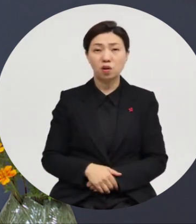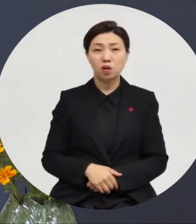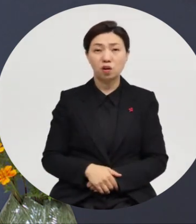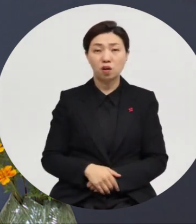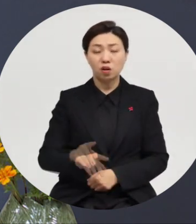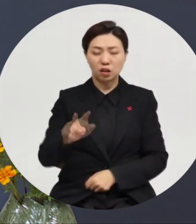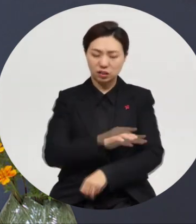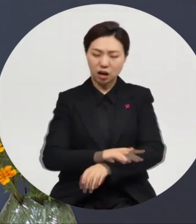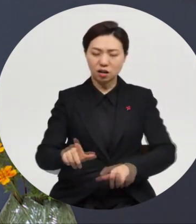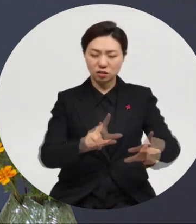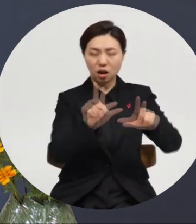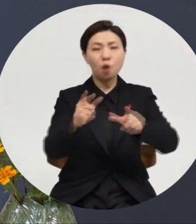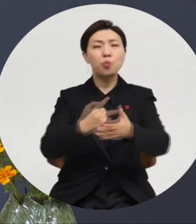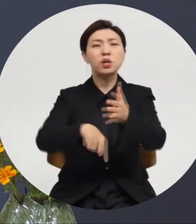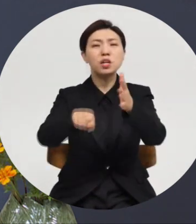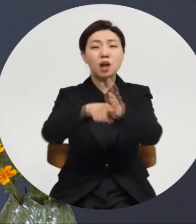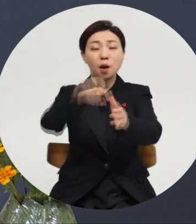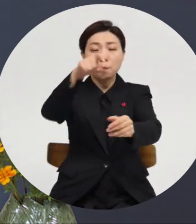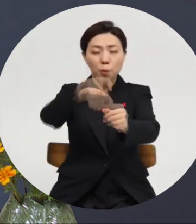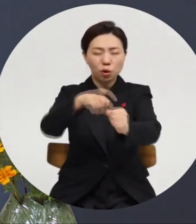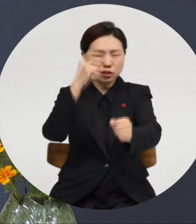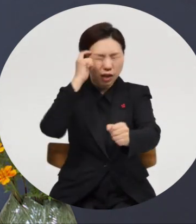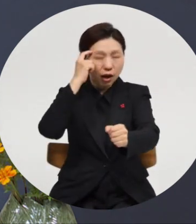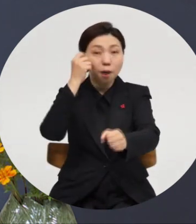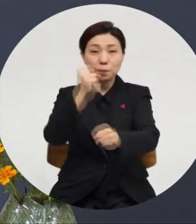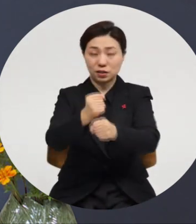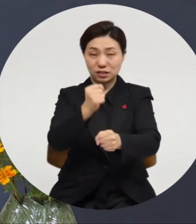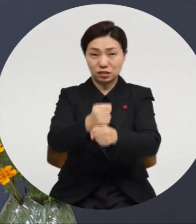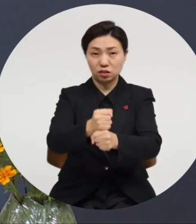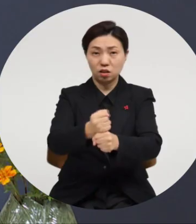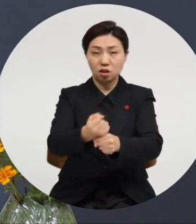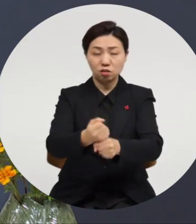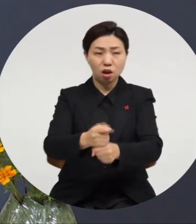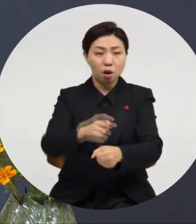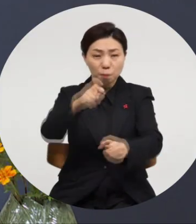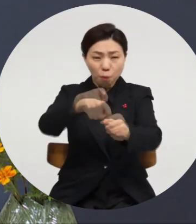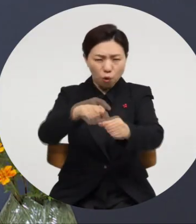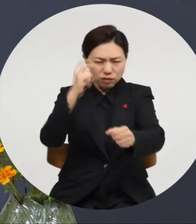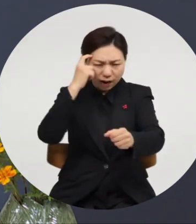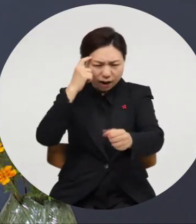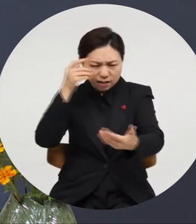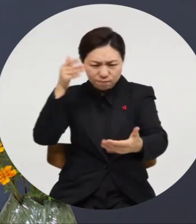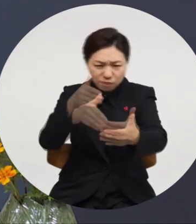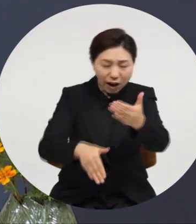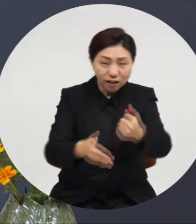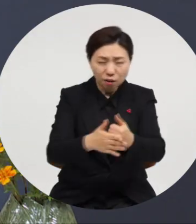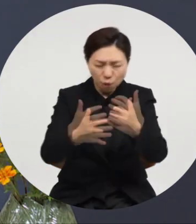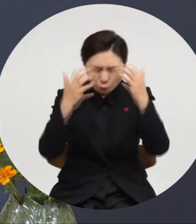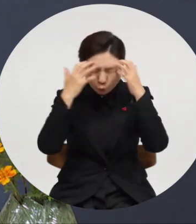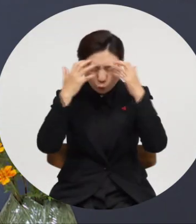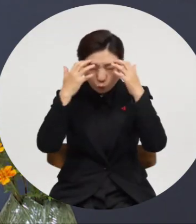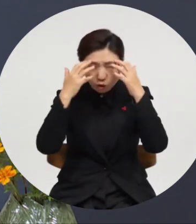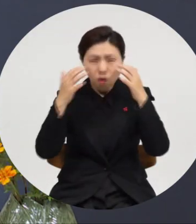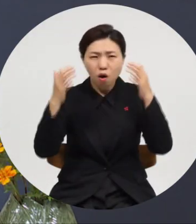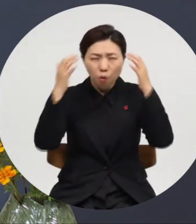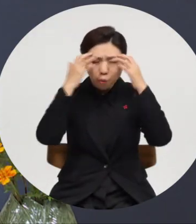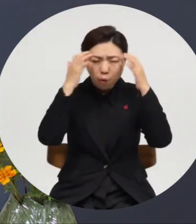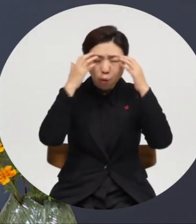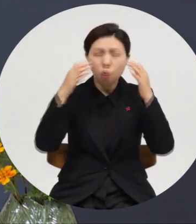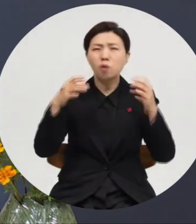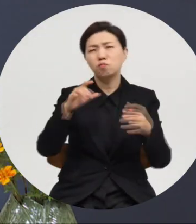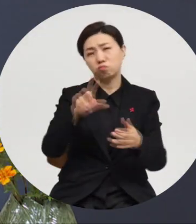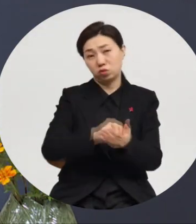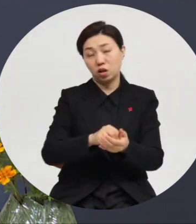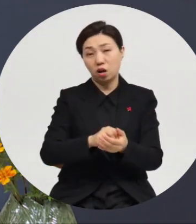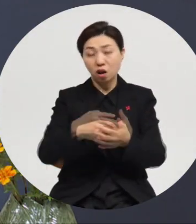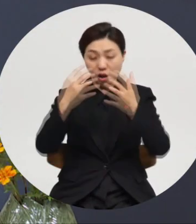그런데 다 잘 살려고 목적의식을 만든 거예요. 그런데 그 목적의식 때문에 괴롭다 그러면 그 목적의식을